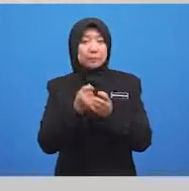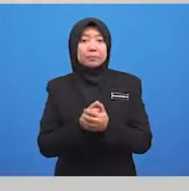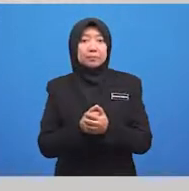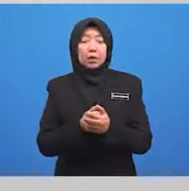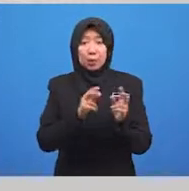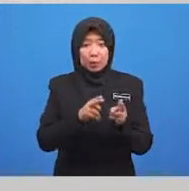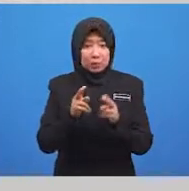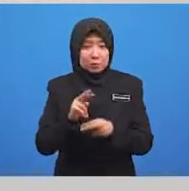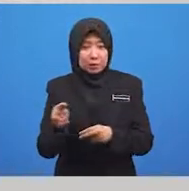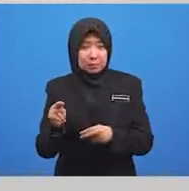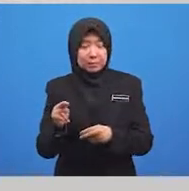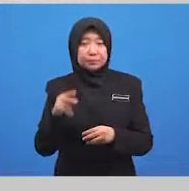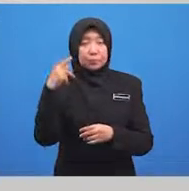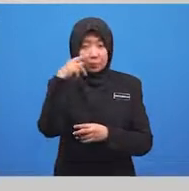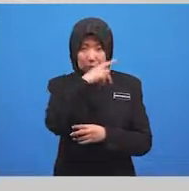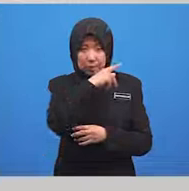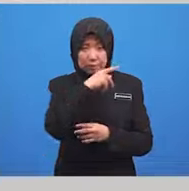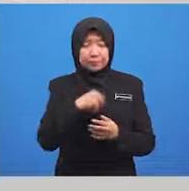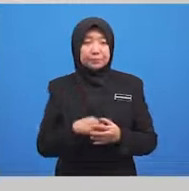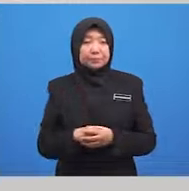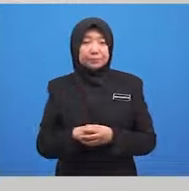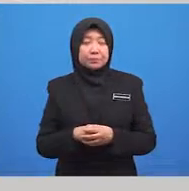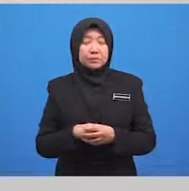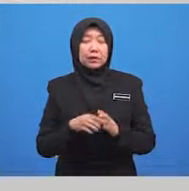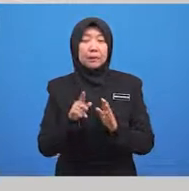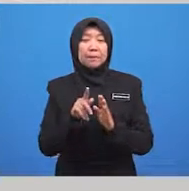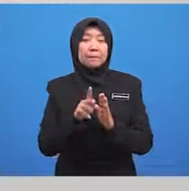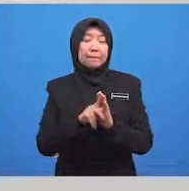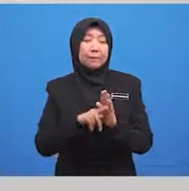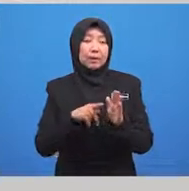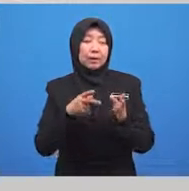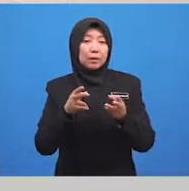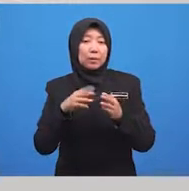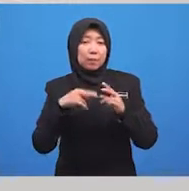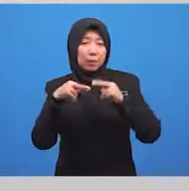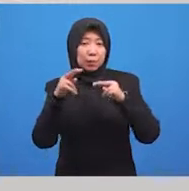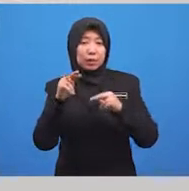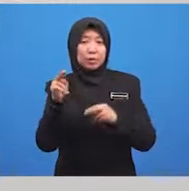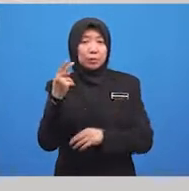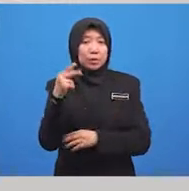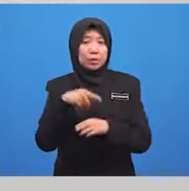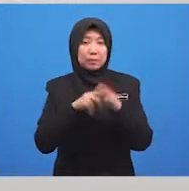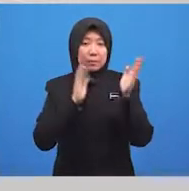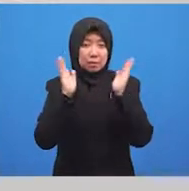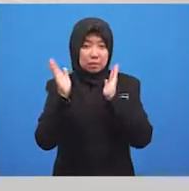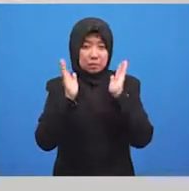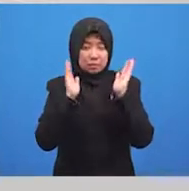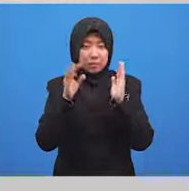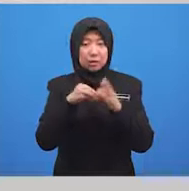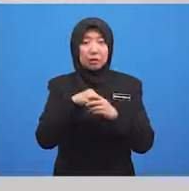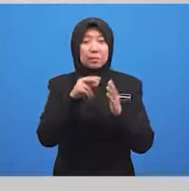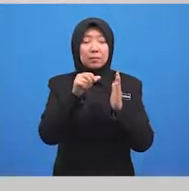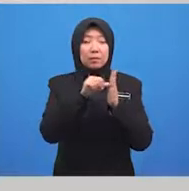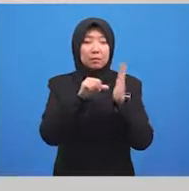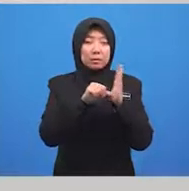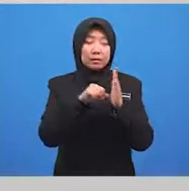pengurusan, pemuliharaan hutan dan pembangunan hutan di Malaysia. Dalam akta ini, kawasan